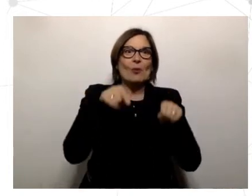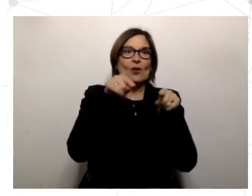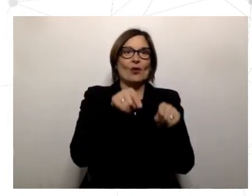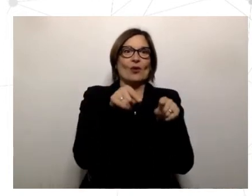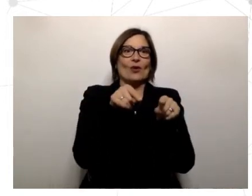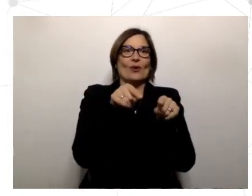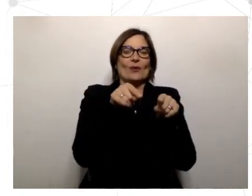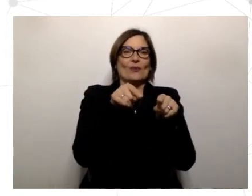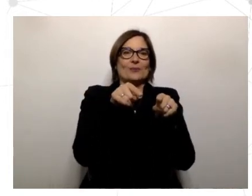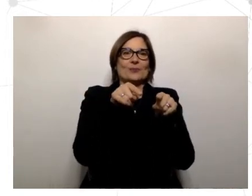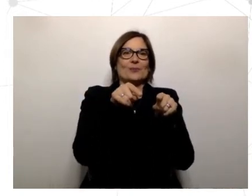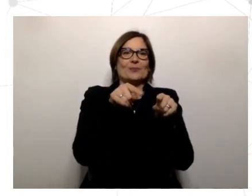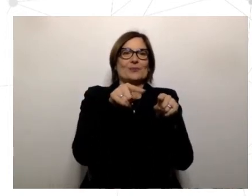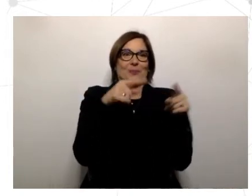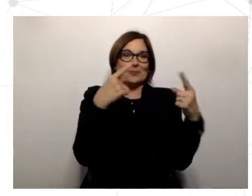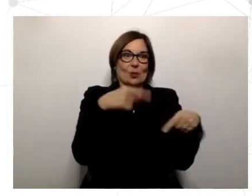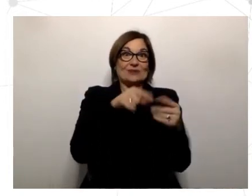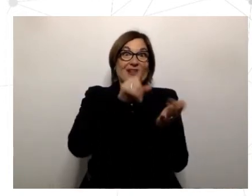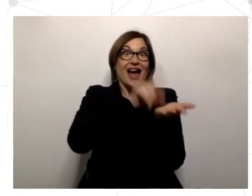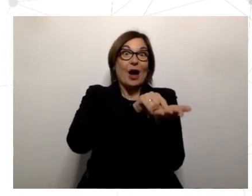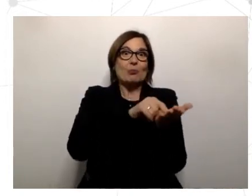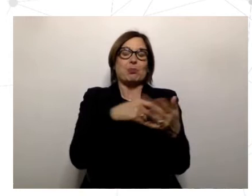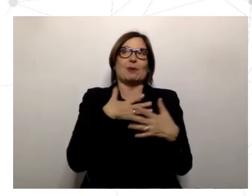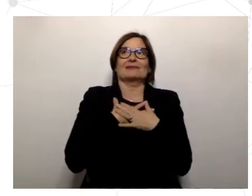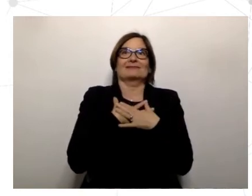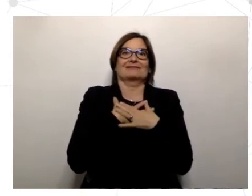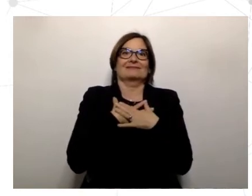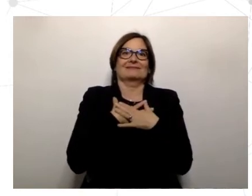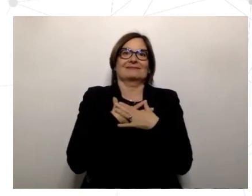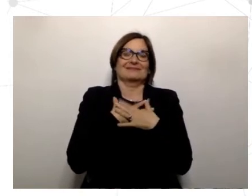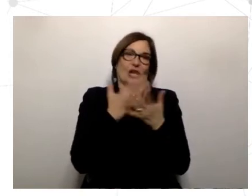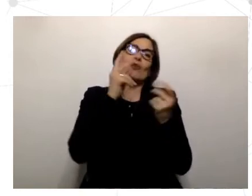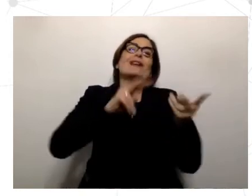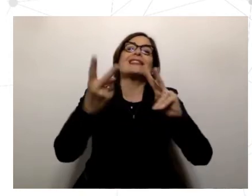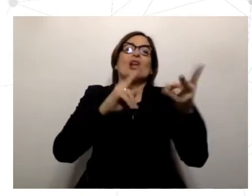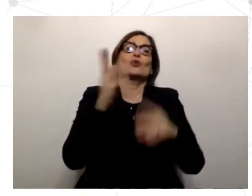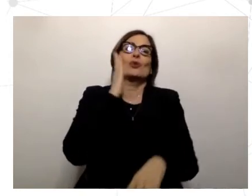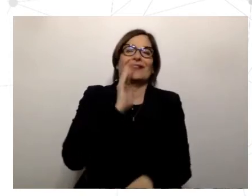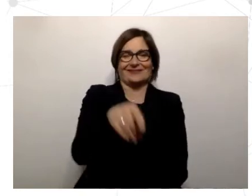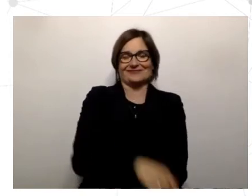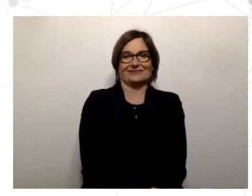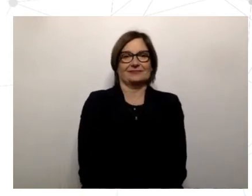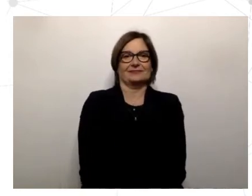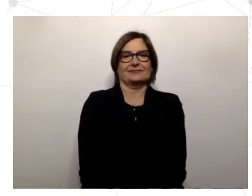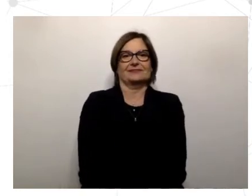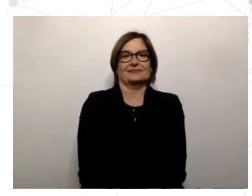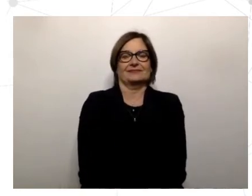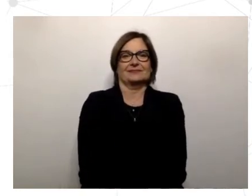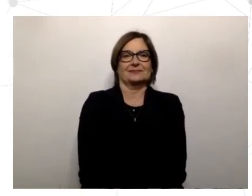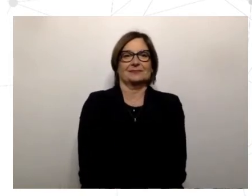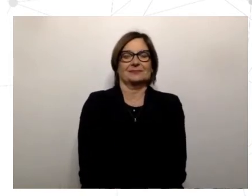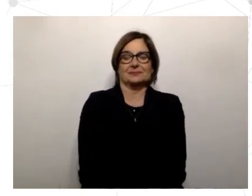app. Manu, se vuoi tradurre così. Me too. I'm